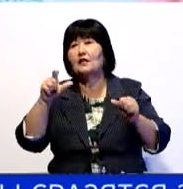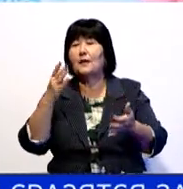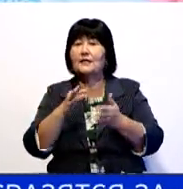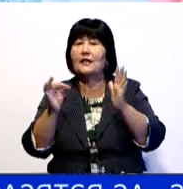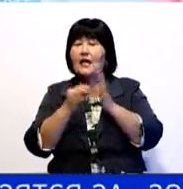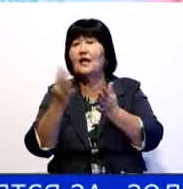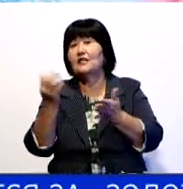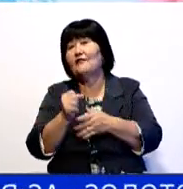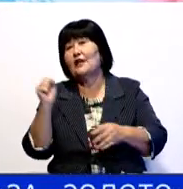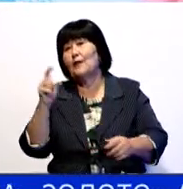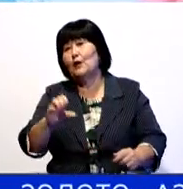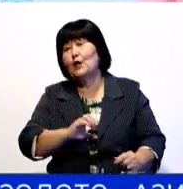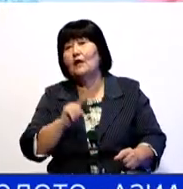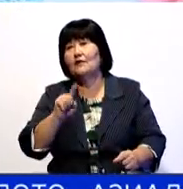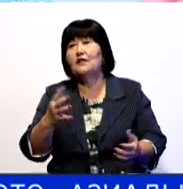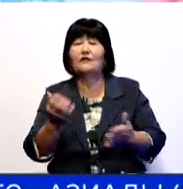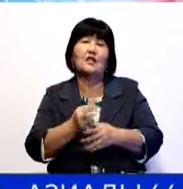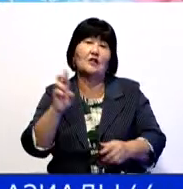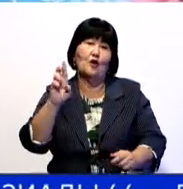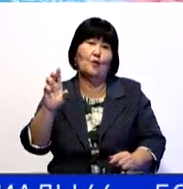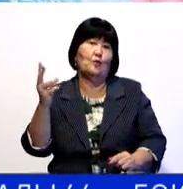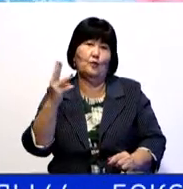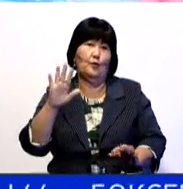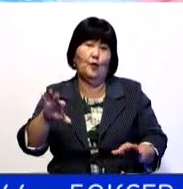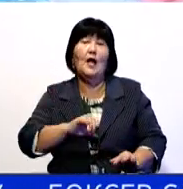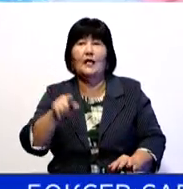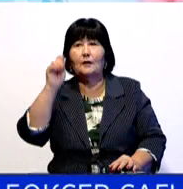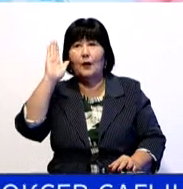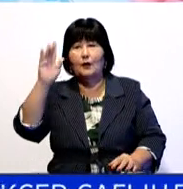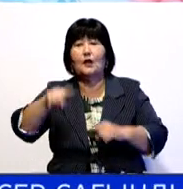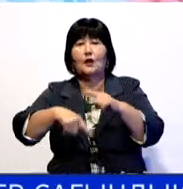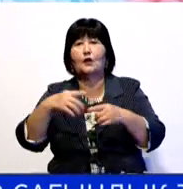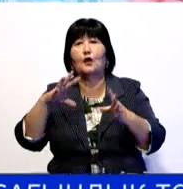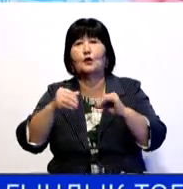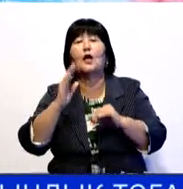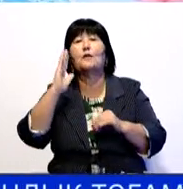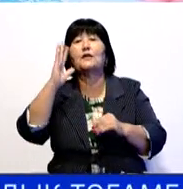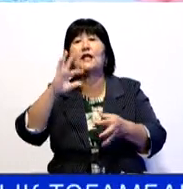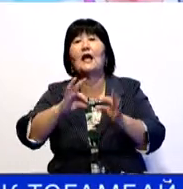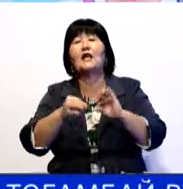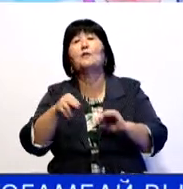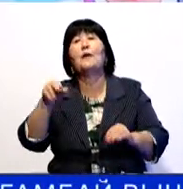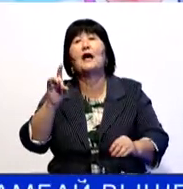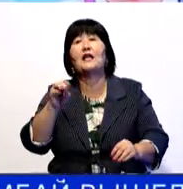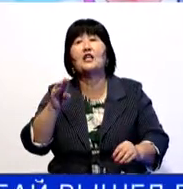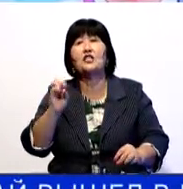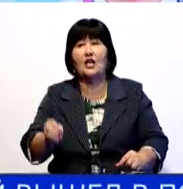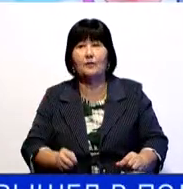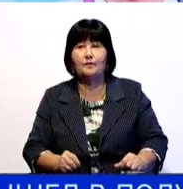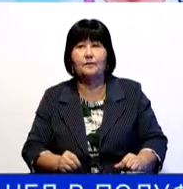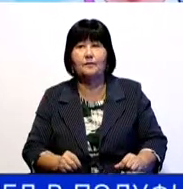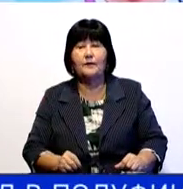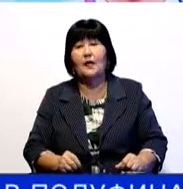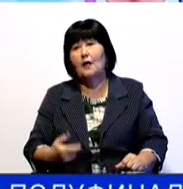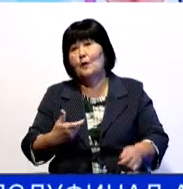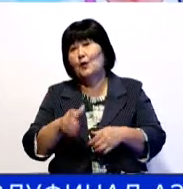цель завоевать золото. В этот раз взяли бронзу. Думаем, эти парни покажут хорошие результаты на предстоящей Олимпиаде в Париже.